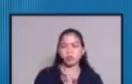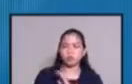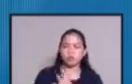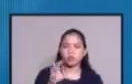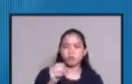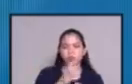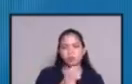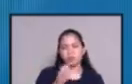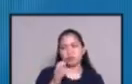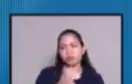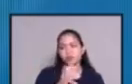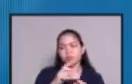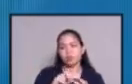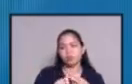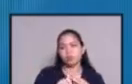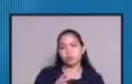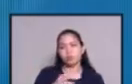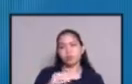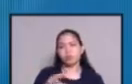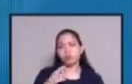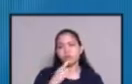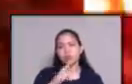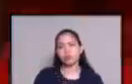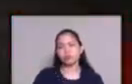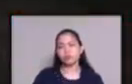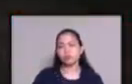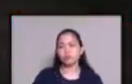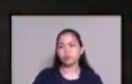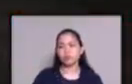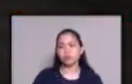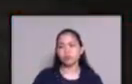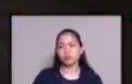hinihinalang carnapper. Narito ang report.